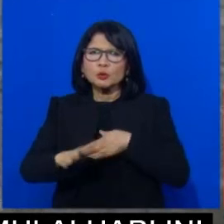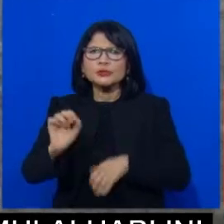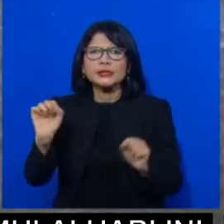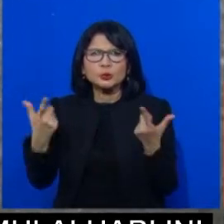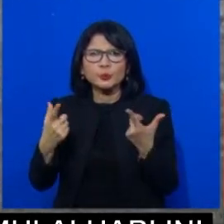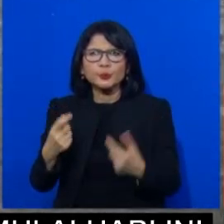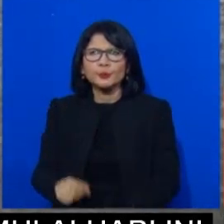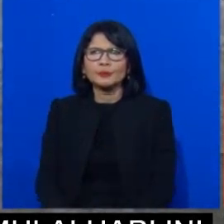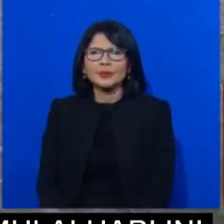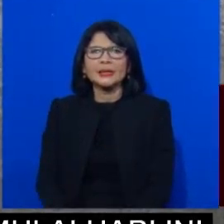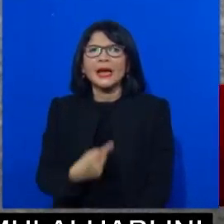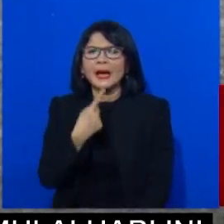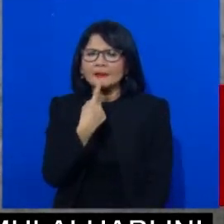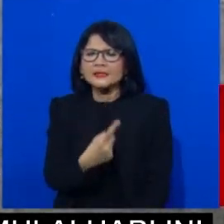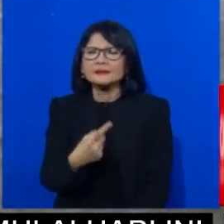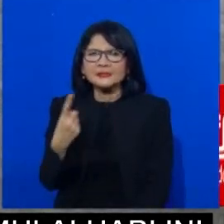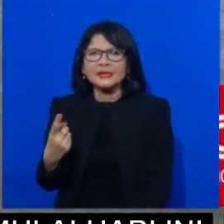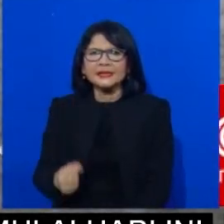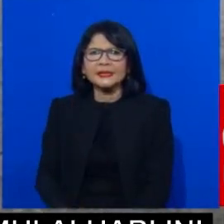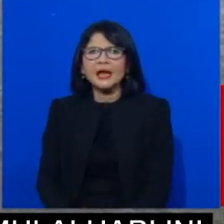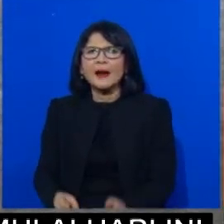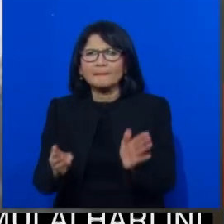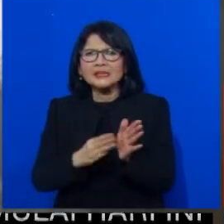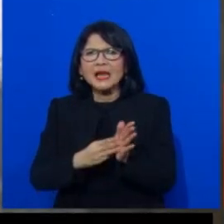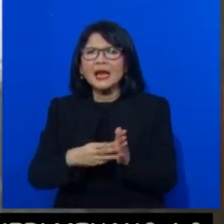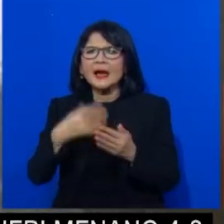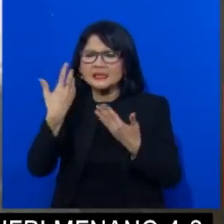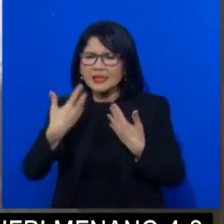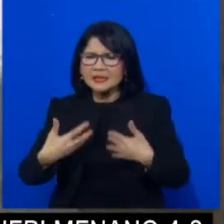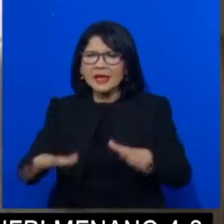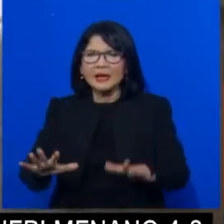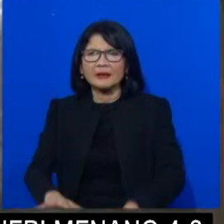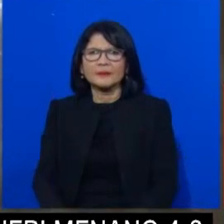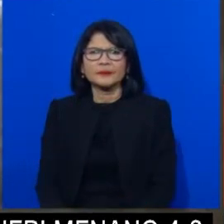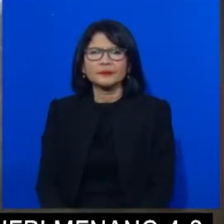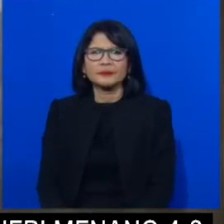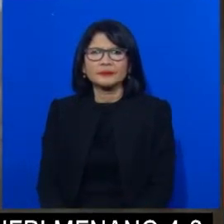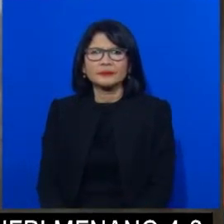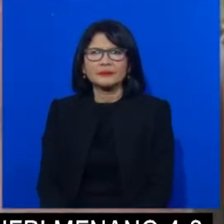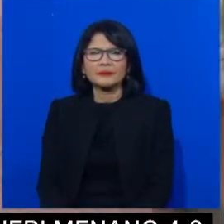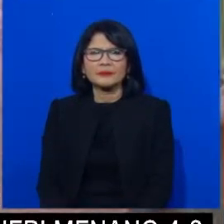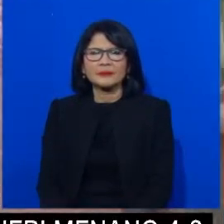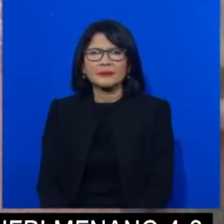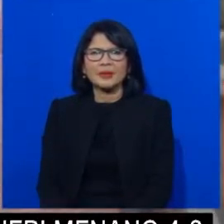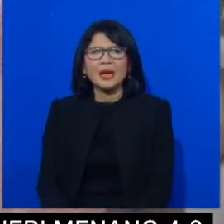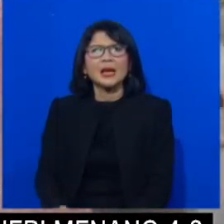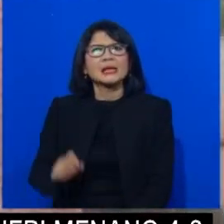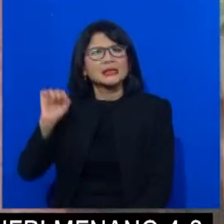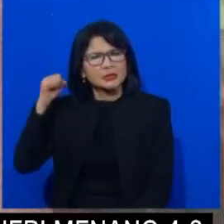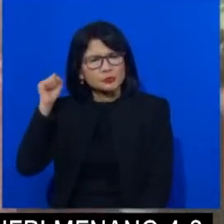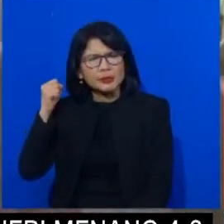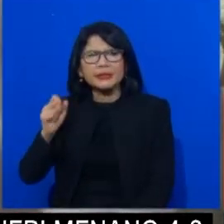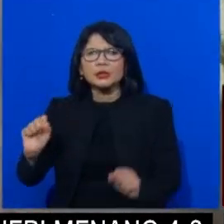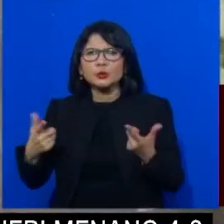satu persatu kesulitan dapat terlewati. Bagi mereka, sesulit apapun hidup harus dijalani